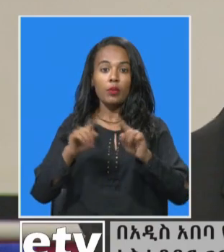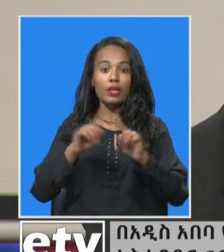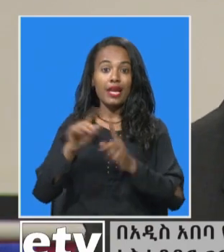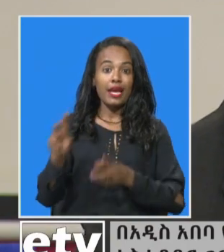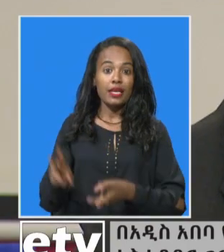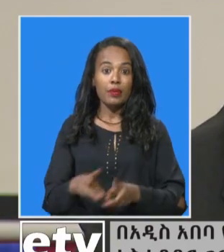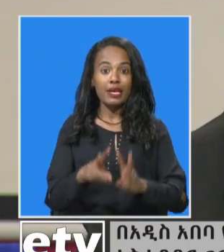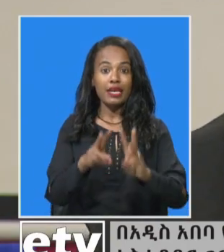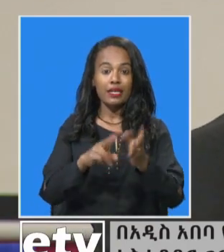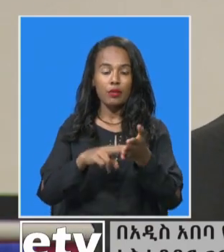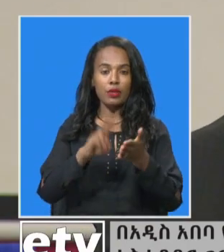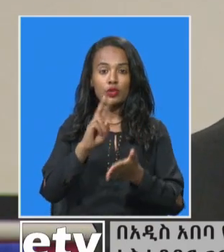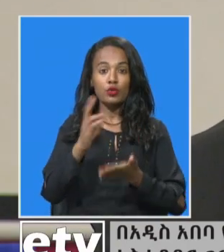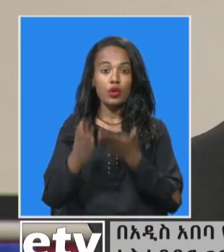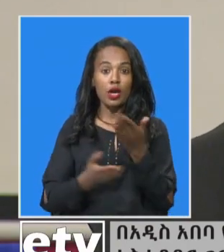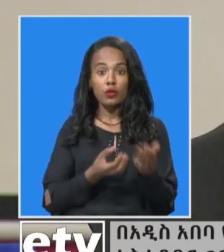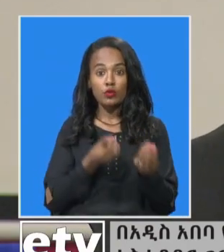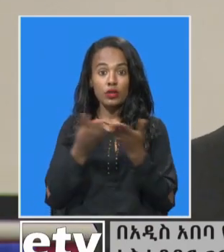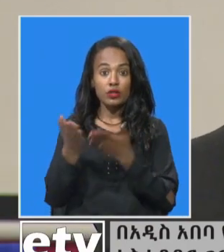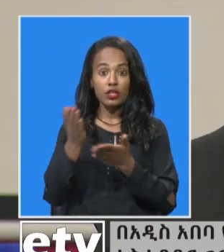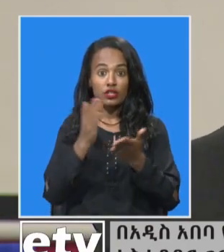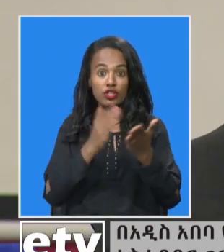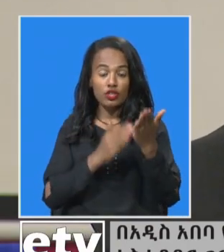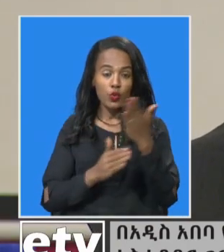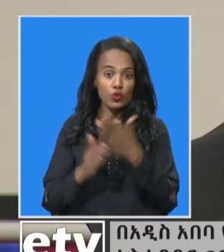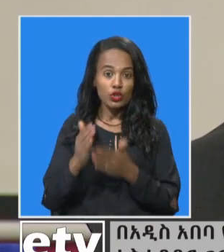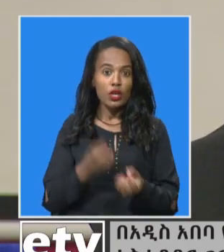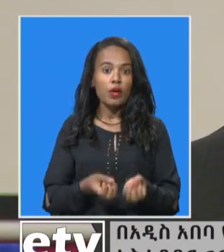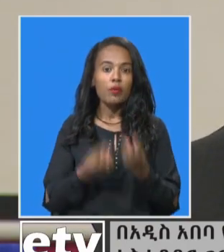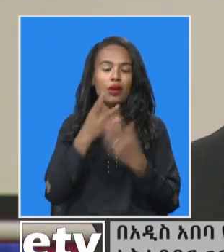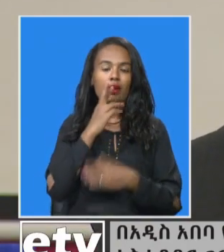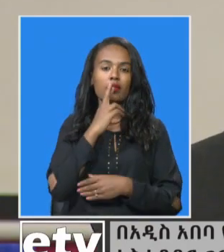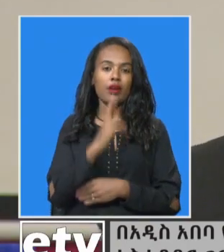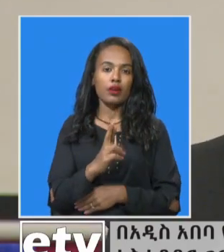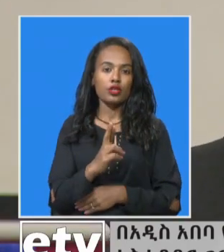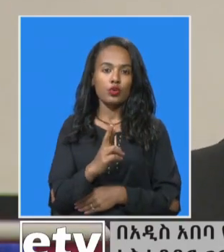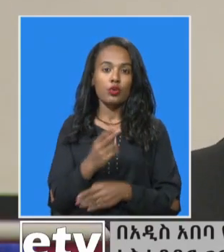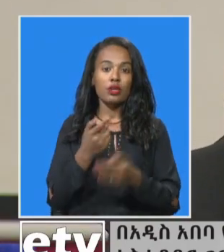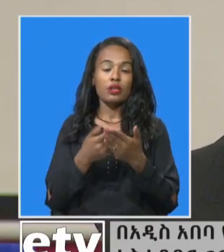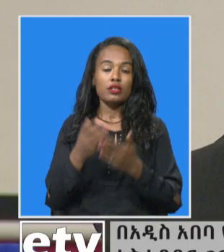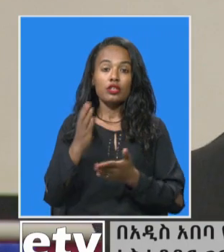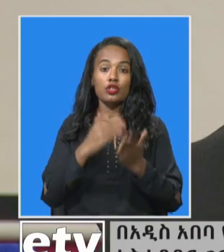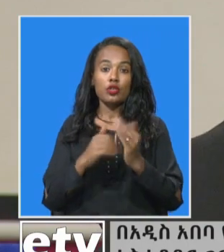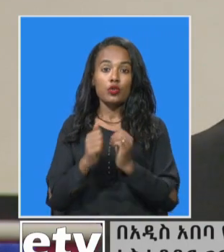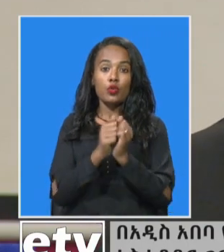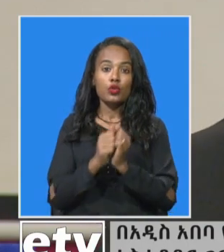መንገድ የሚነሱ የአገልግሎት አሰጣጥ ችግሮች በርካታ ናቸው። እነዚህን ችግሮች